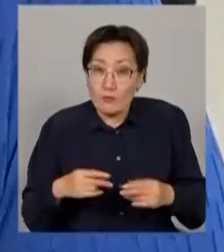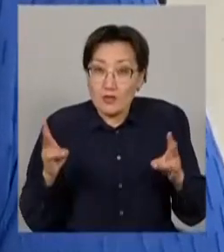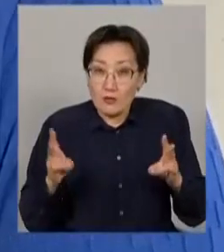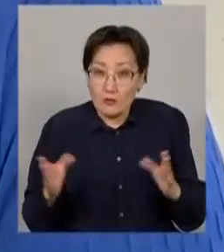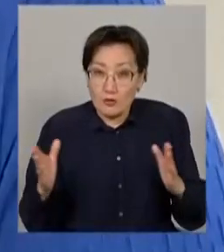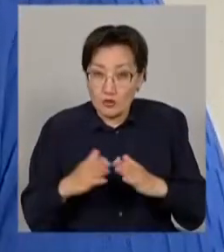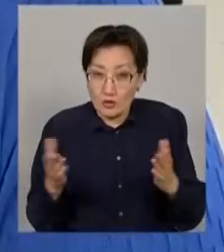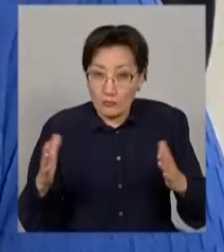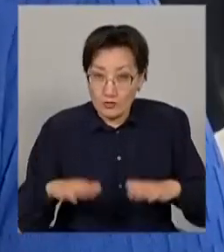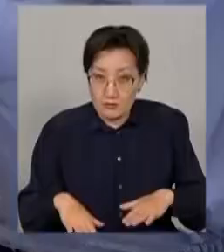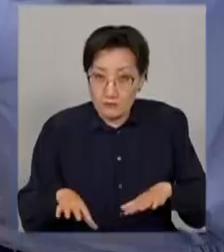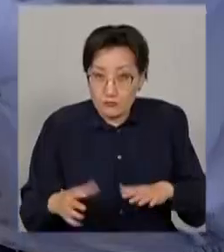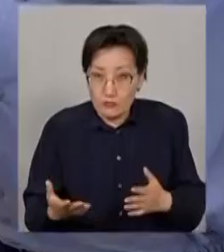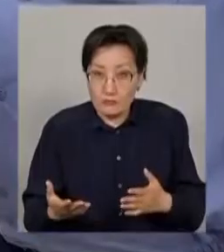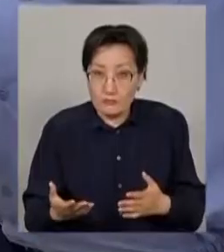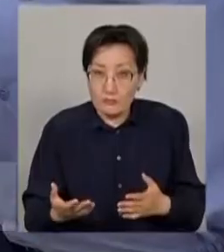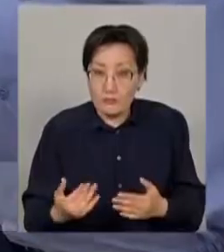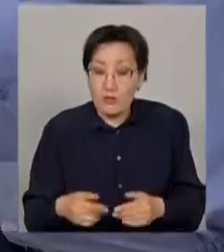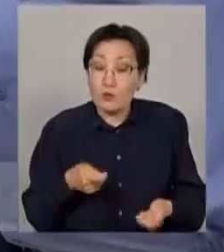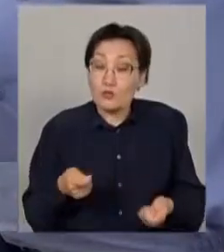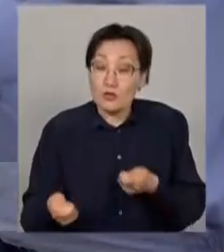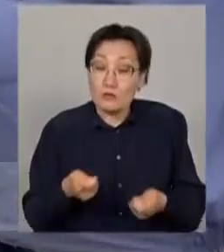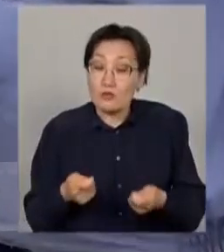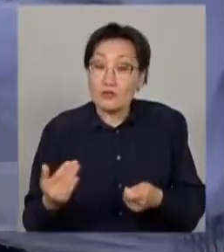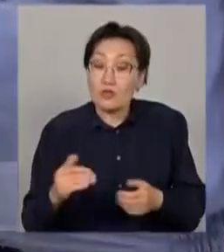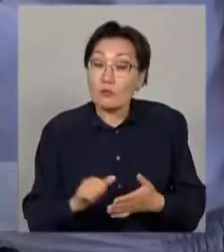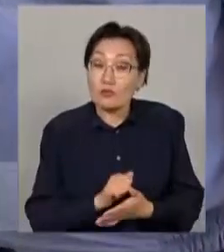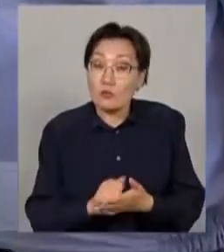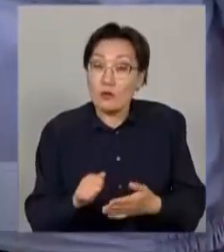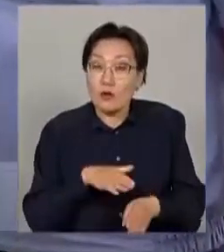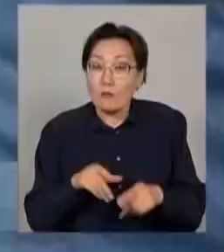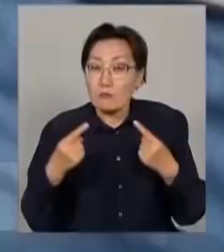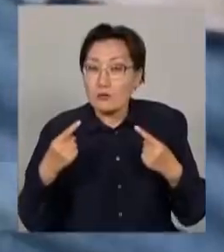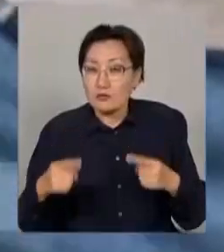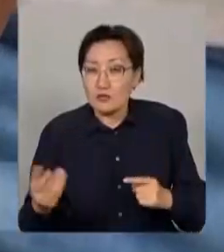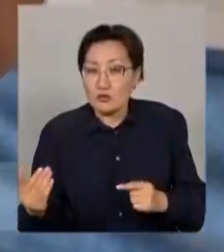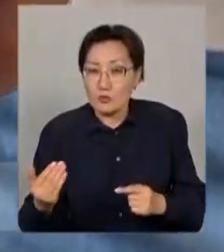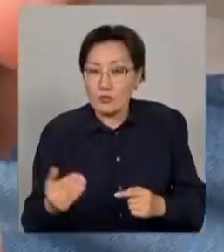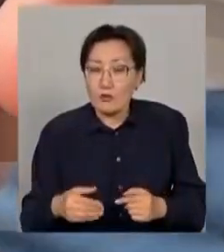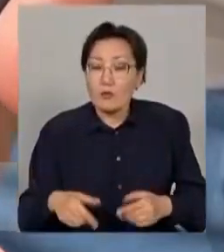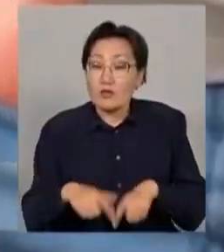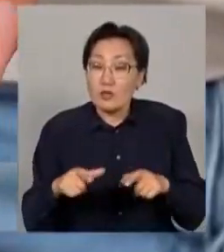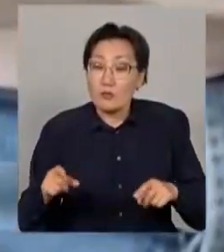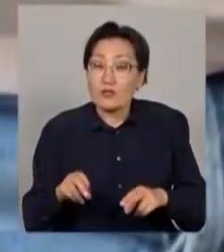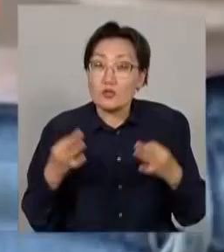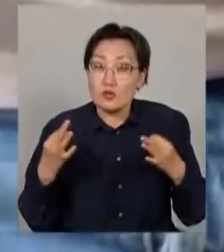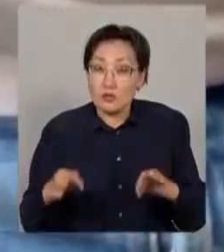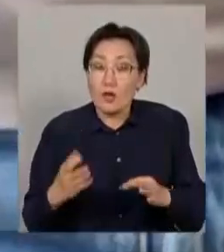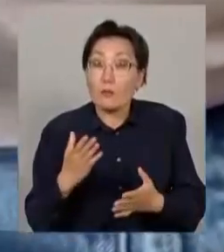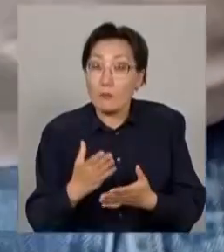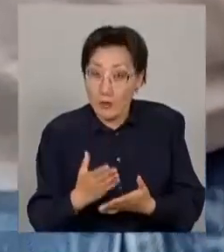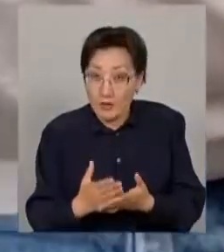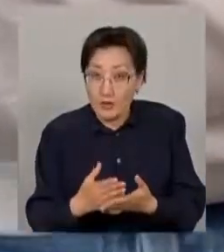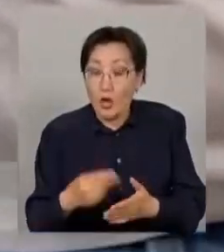таңғалмайым, мынандай тесумен мысалы. Ал шенділердің қолындағы құжат мүлдем басқа, онда тіпті тұрғындардың рұқсат берген қолы да